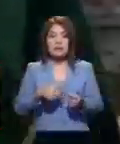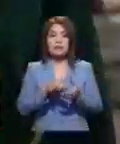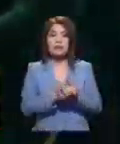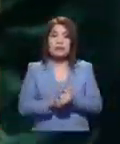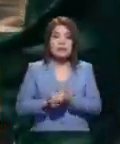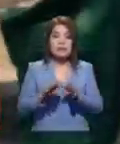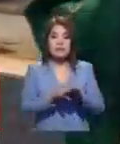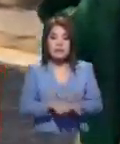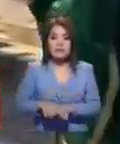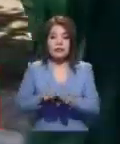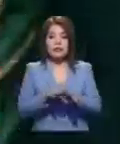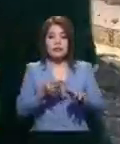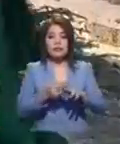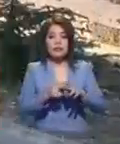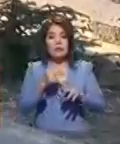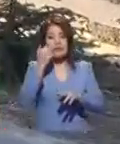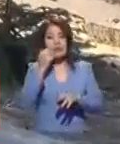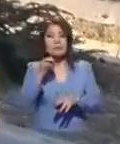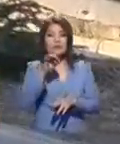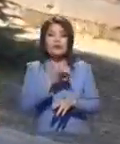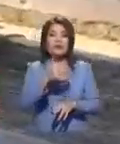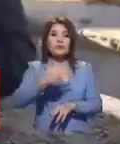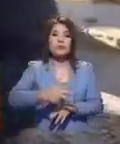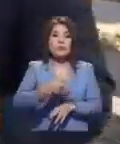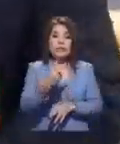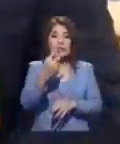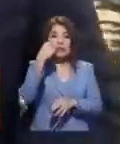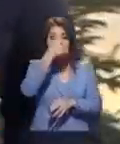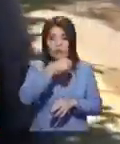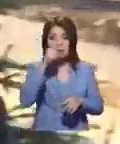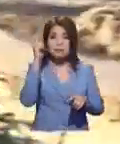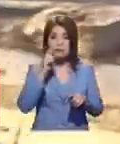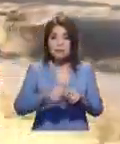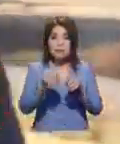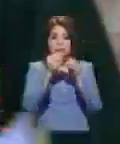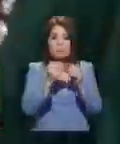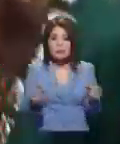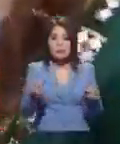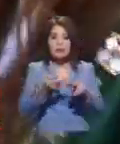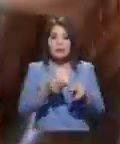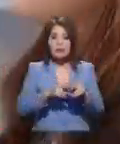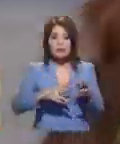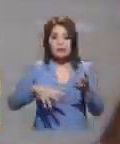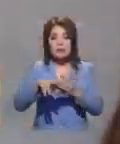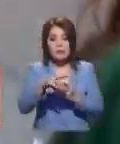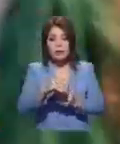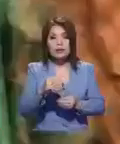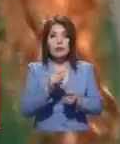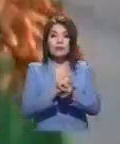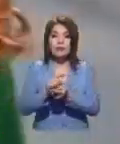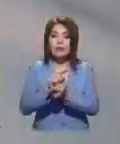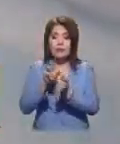Парағы мың жылдықтардан тұратын кәрі тарих үшін 32 жыл дегеніңіз қас қағым сәт. Бірақ еліміз үшін бұл кезең дәуірмен буын алмасқан өзгерістерге